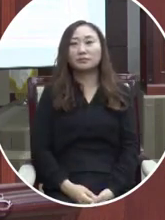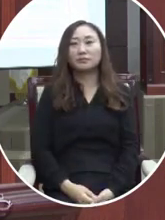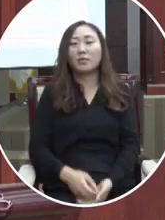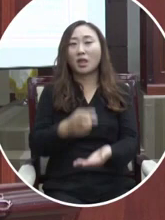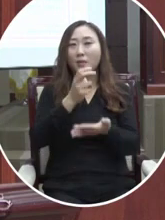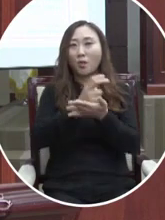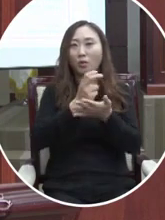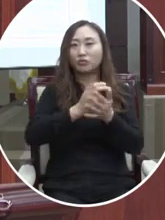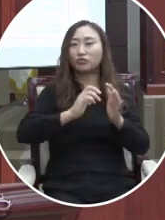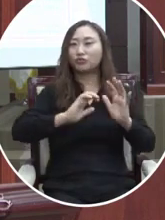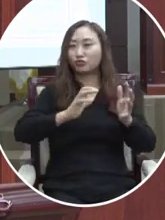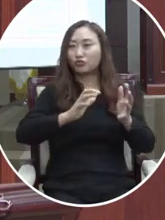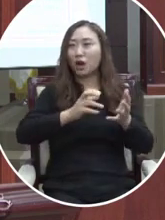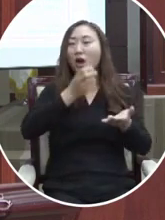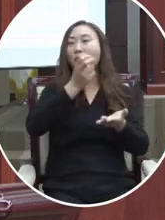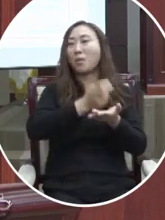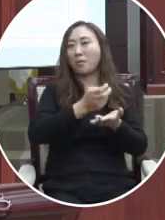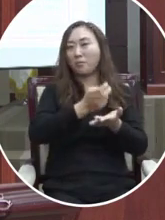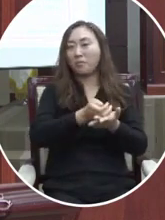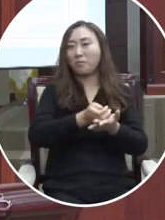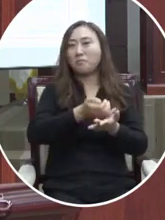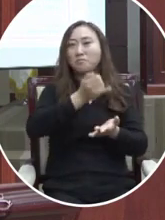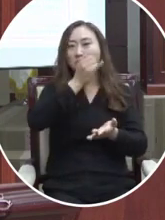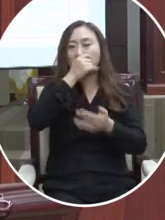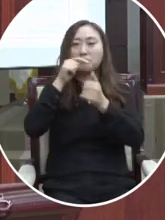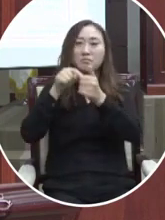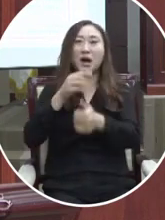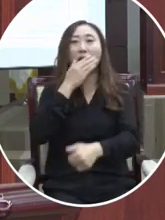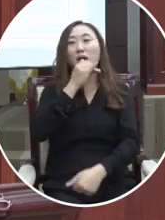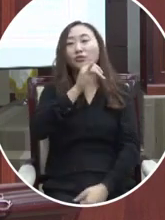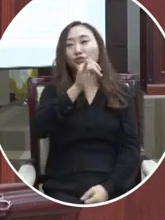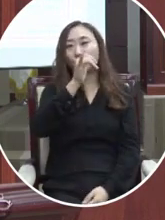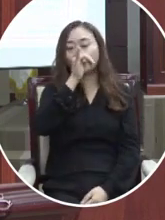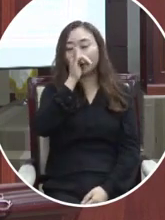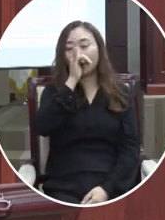법은 국가 권력에 의하여 강제되는 사회규범입니다.